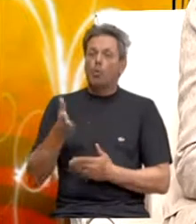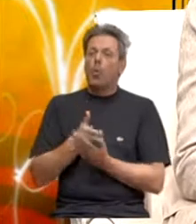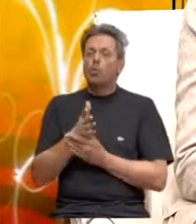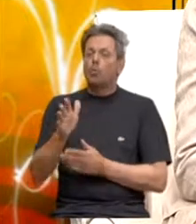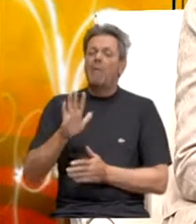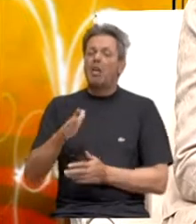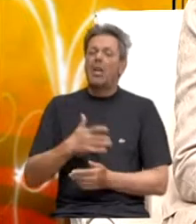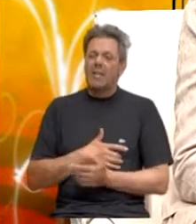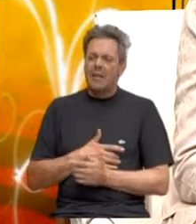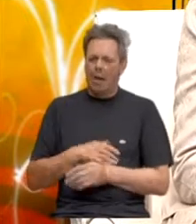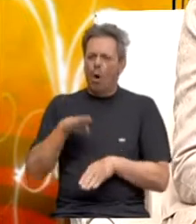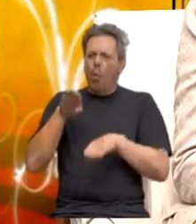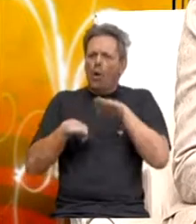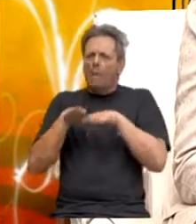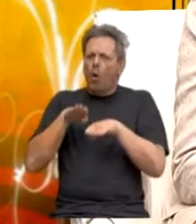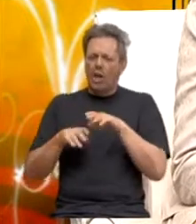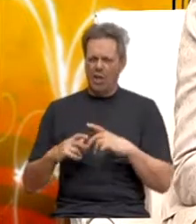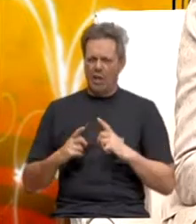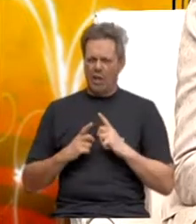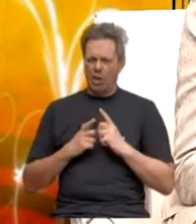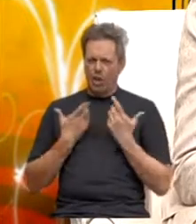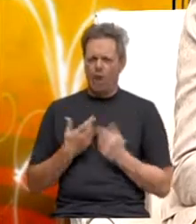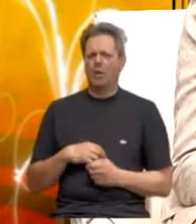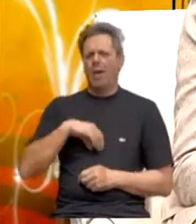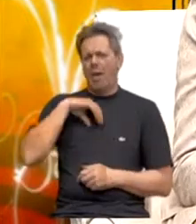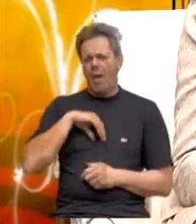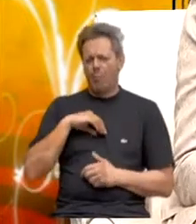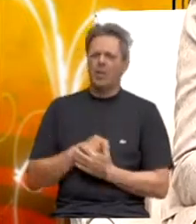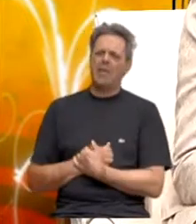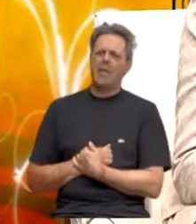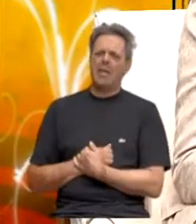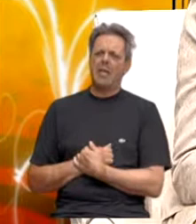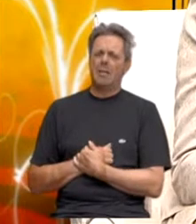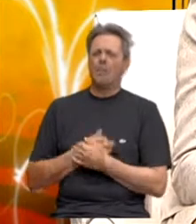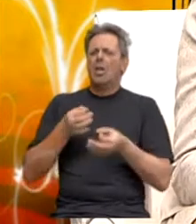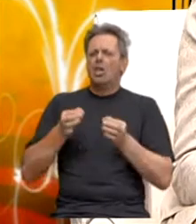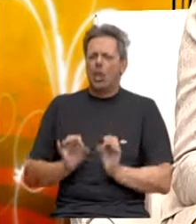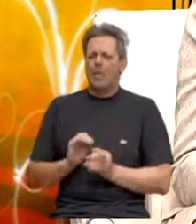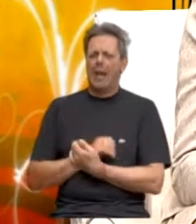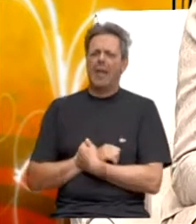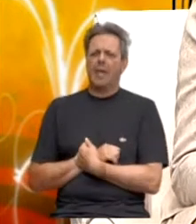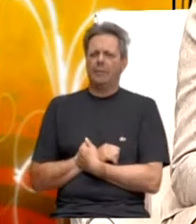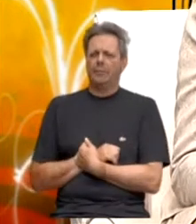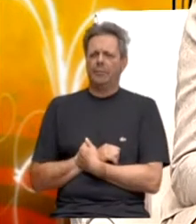to je to. Znači, uravnotežena život i emotivni i socijalni i